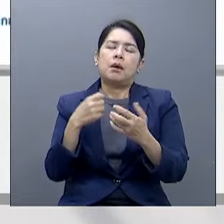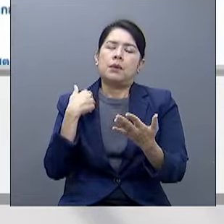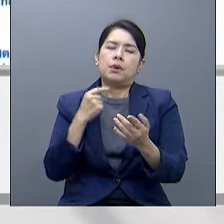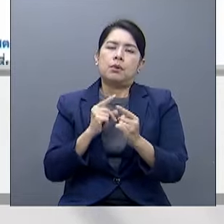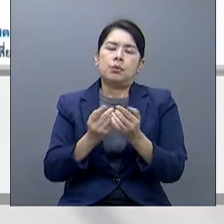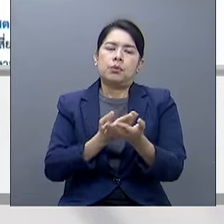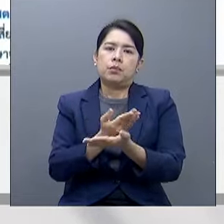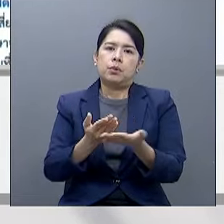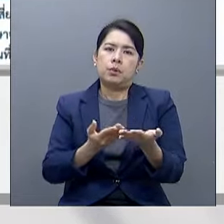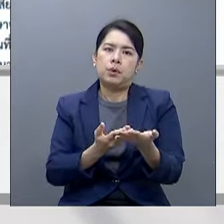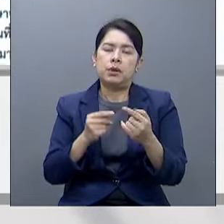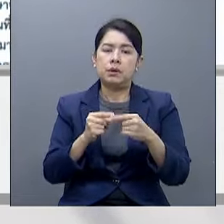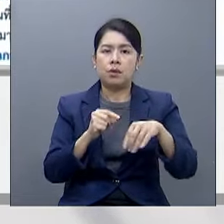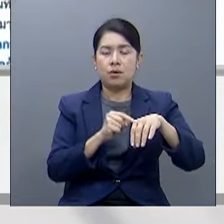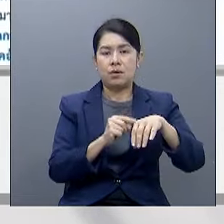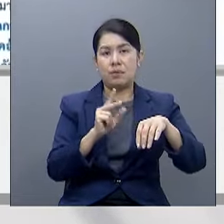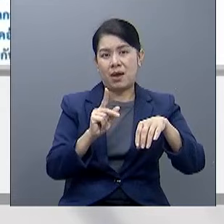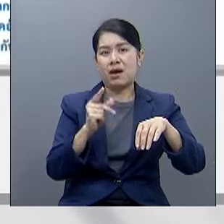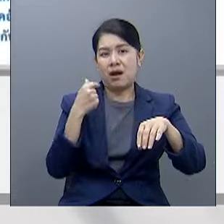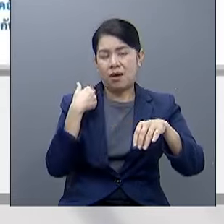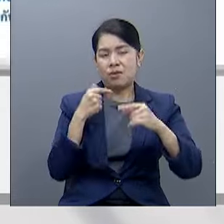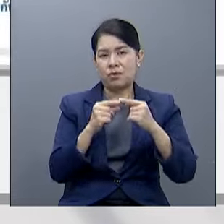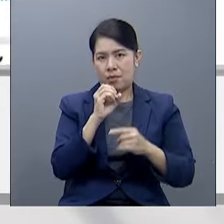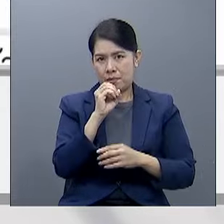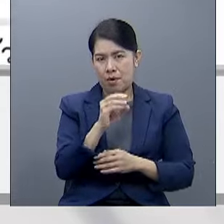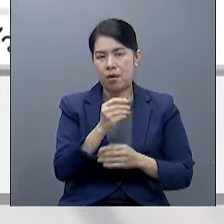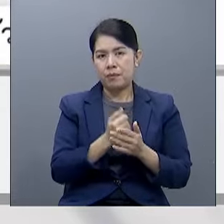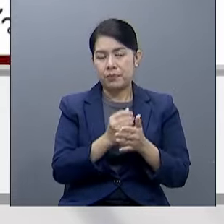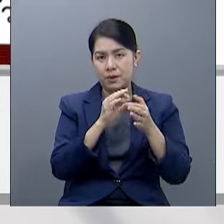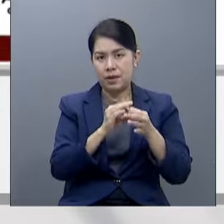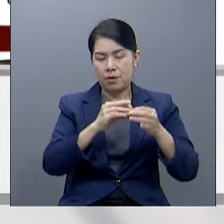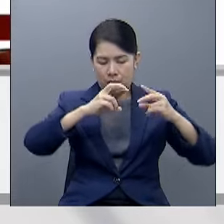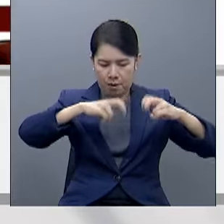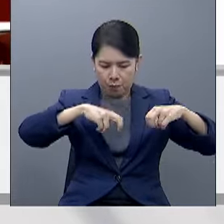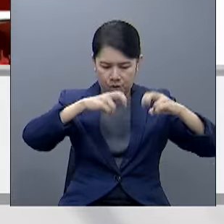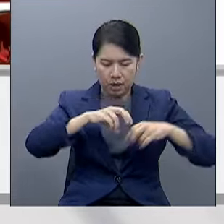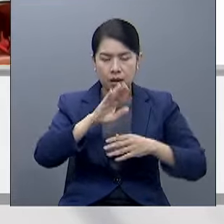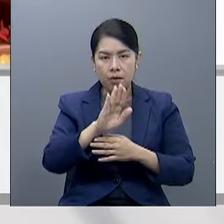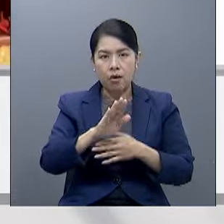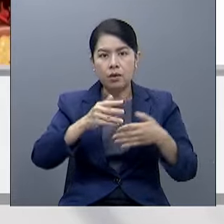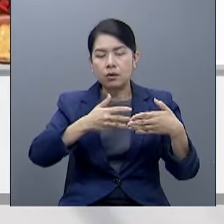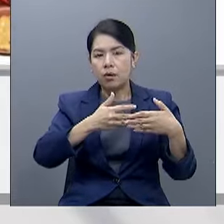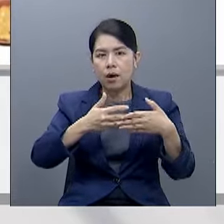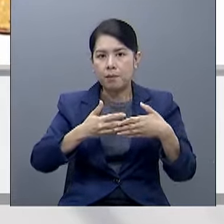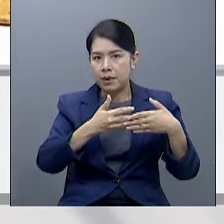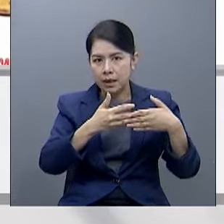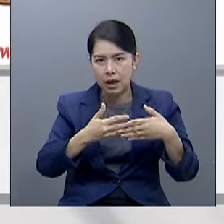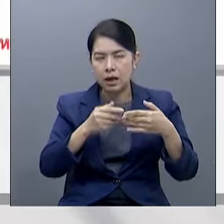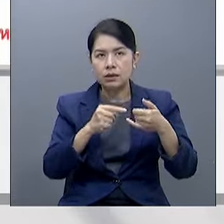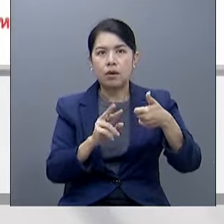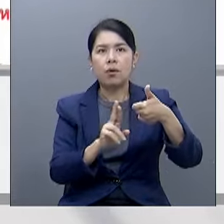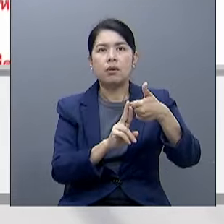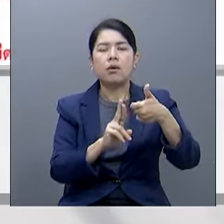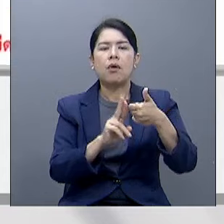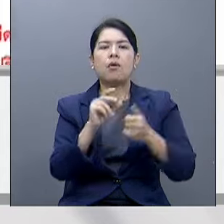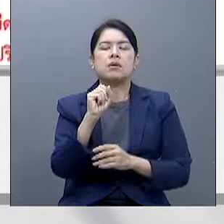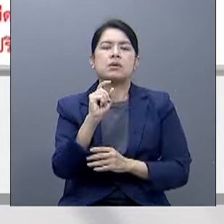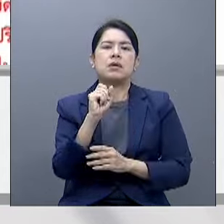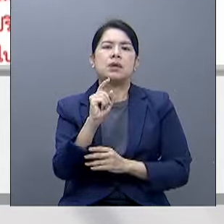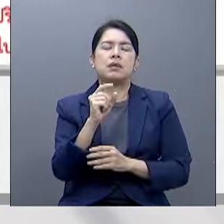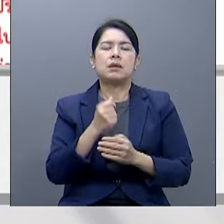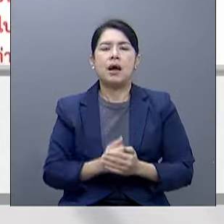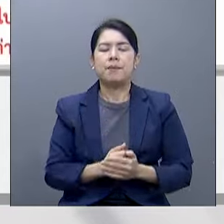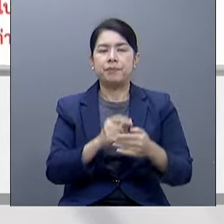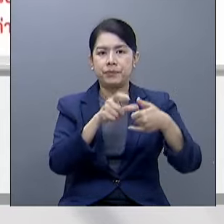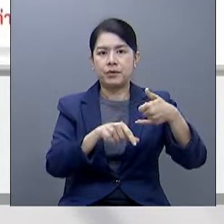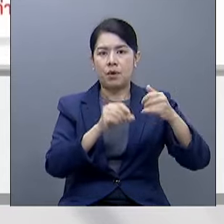สำนักข่าวเอโฟกัสเขาก็เปิดเผยข้อมูลการศึกษาในสหรัฐอเมริกาโดยรองศาสตราจารย์แพทย์หญิงเริงฤดีประธานวณิชซึ่งเป็น